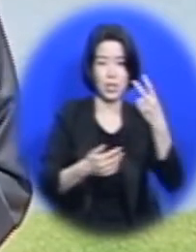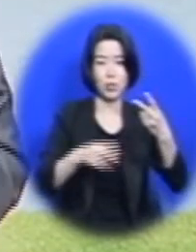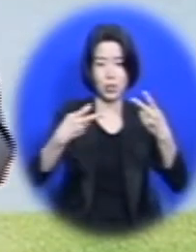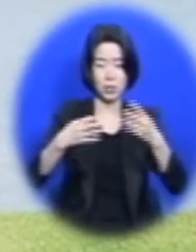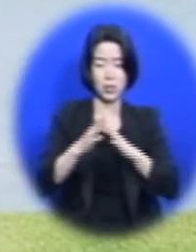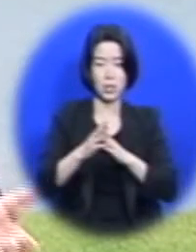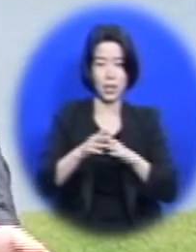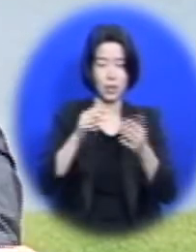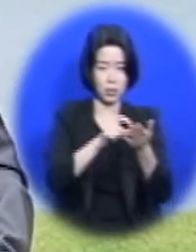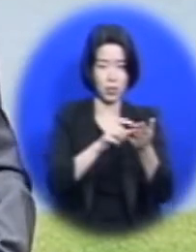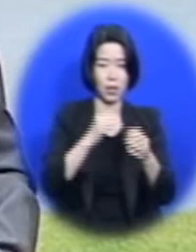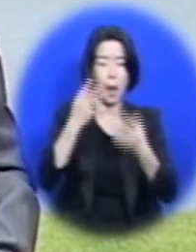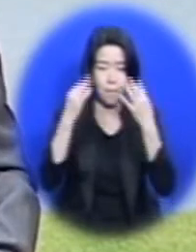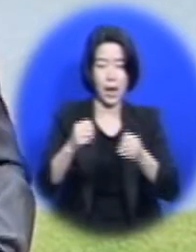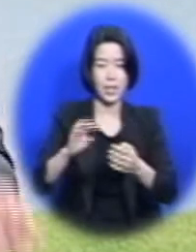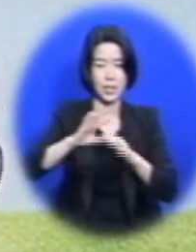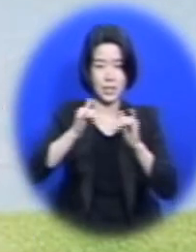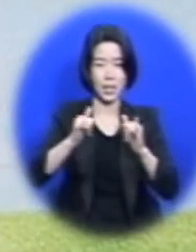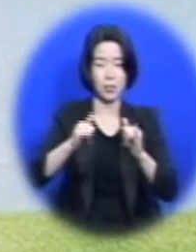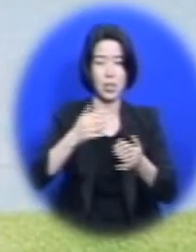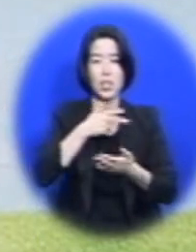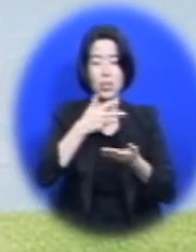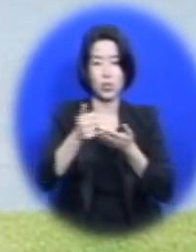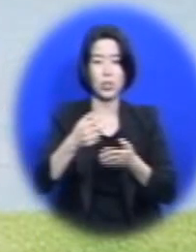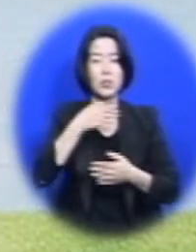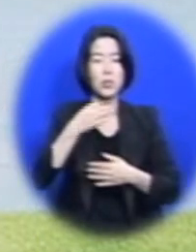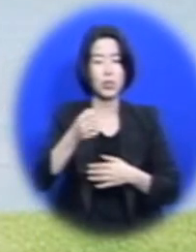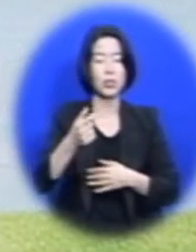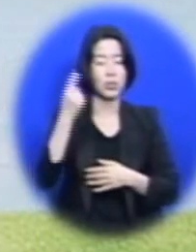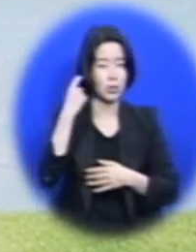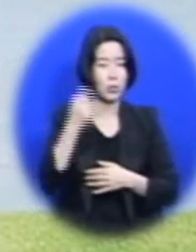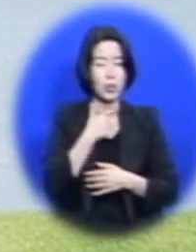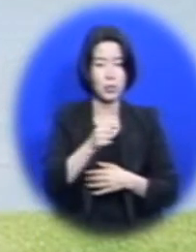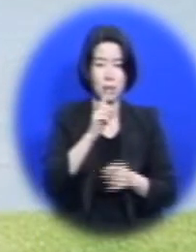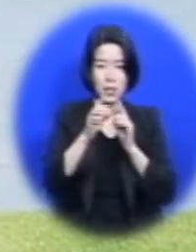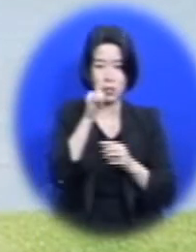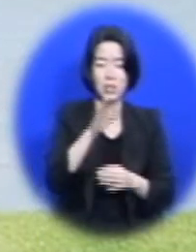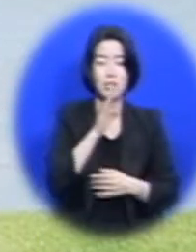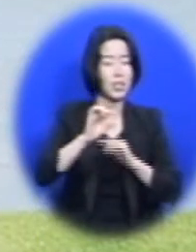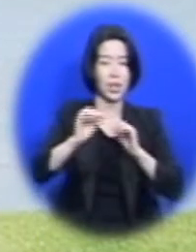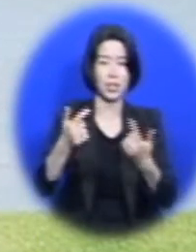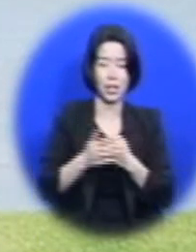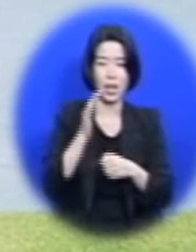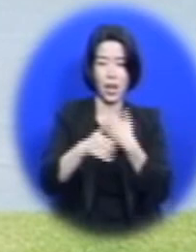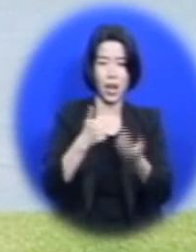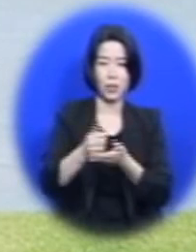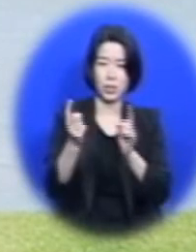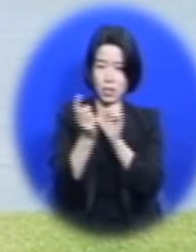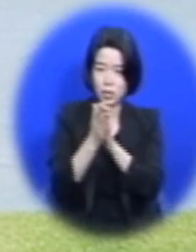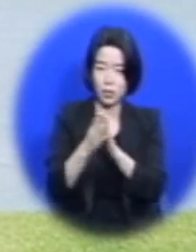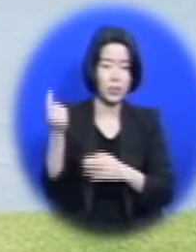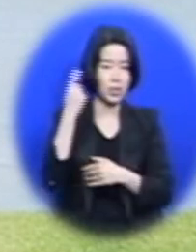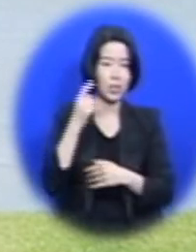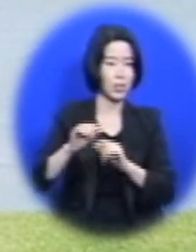기독교인들이 하나님의 음성을 듣고 싶다고 하지만 실제로는 아니라고 했습니다. 하나님으로부터 직접 듣기를 거부한다고